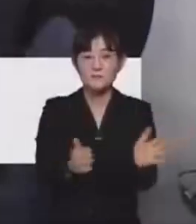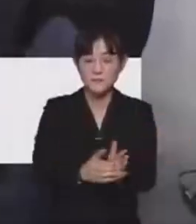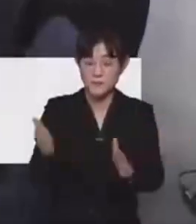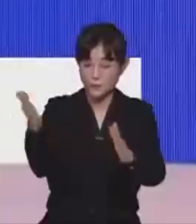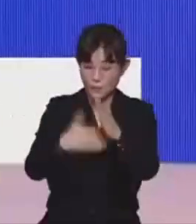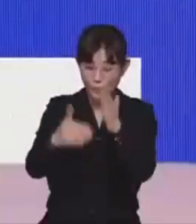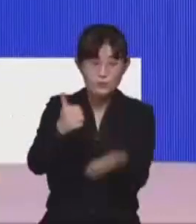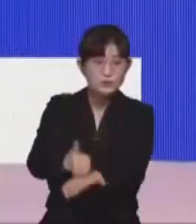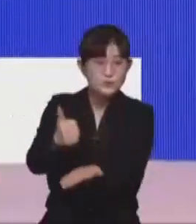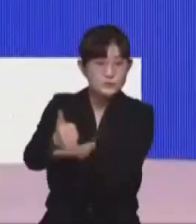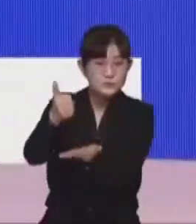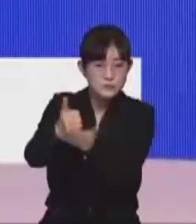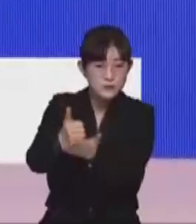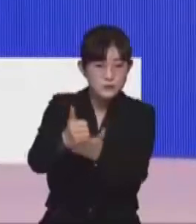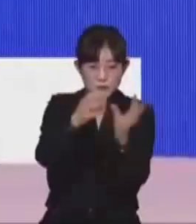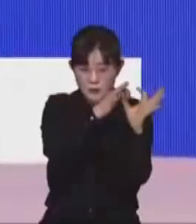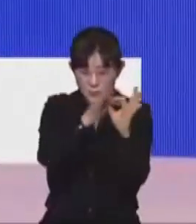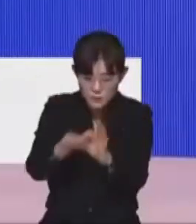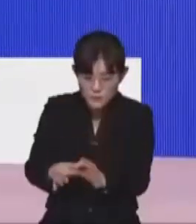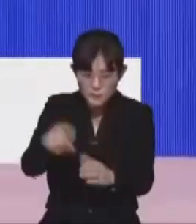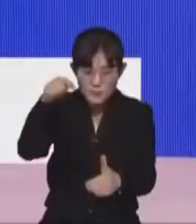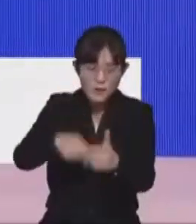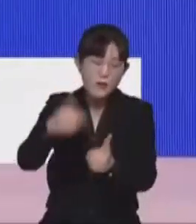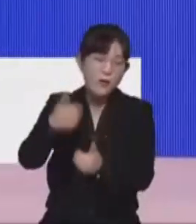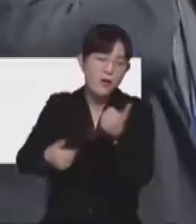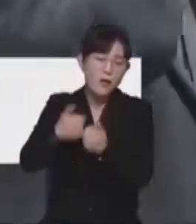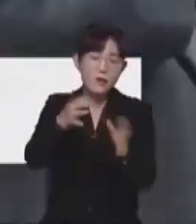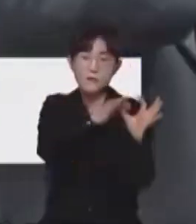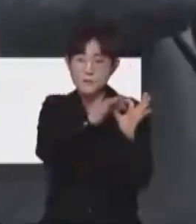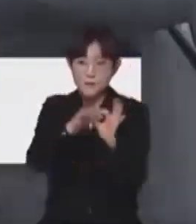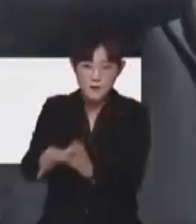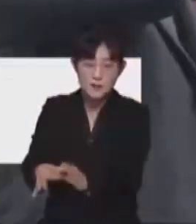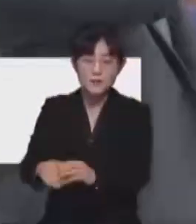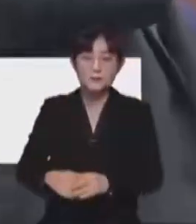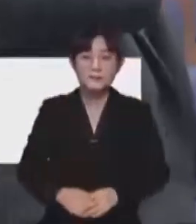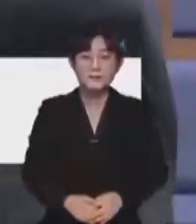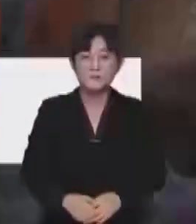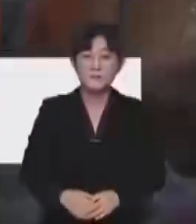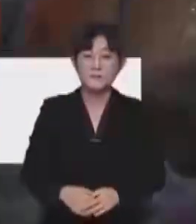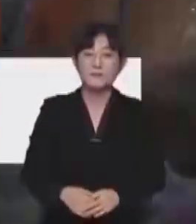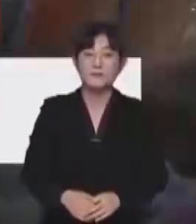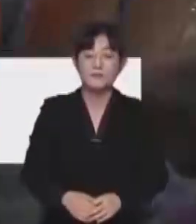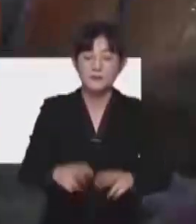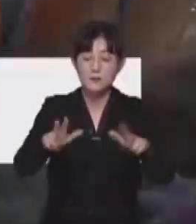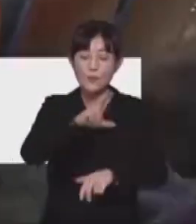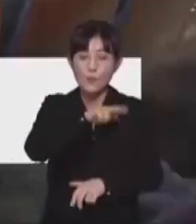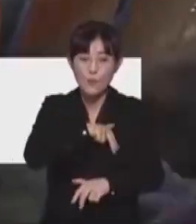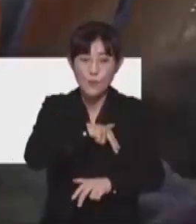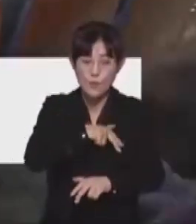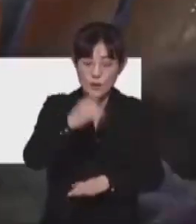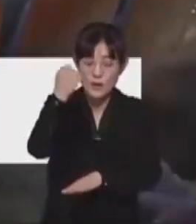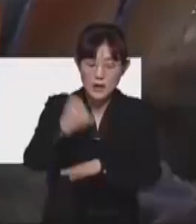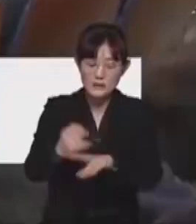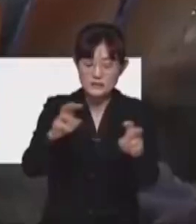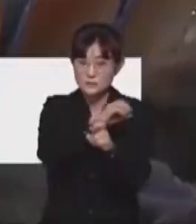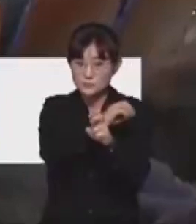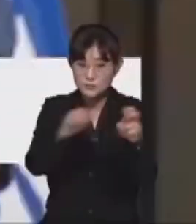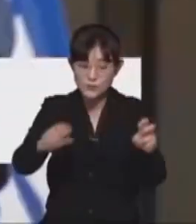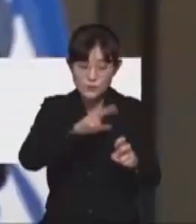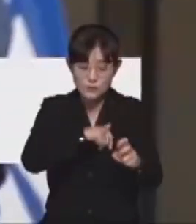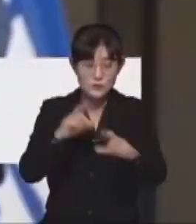내용이 격화되고 있는 민주당 상황도 변수입니다. 현역 하위 20% 통보와 밀실 공천 논의 등이